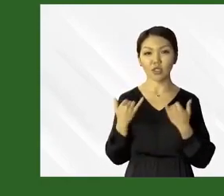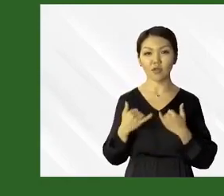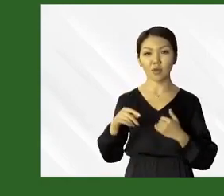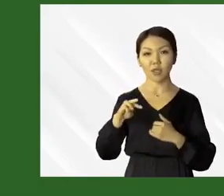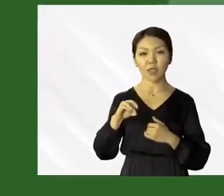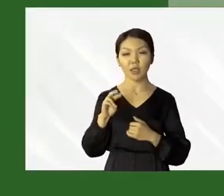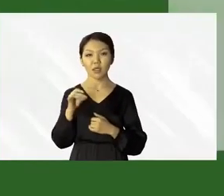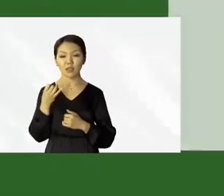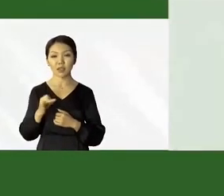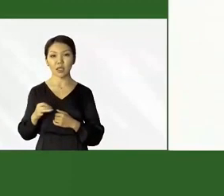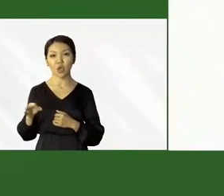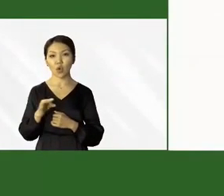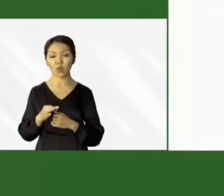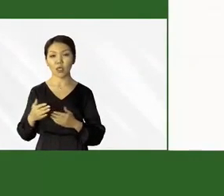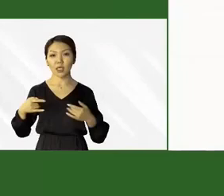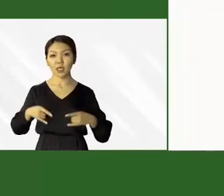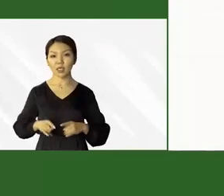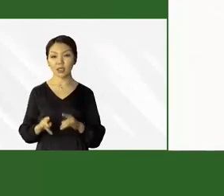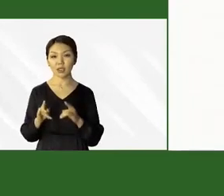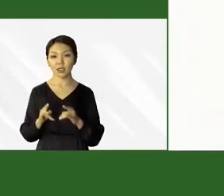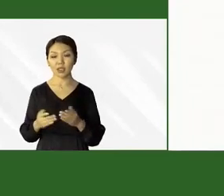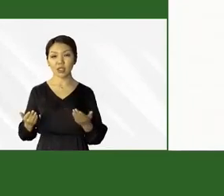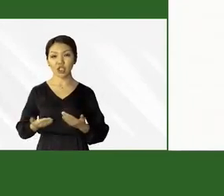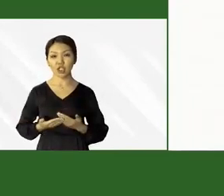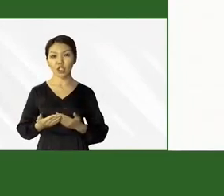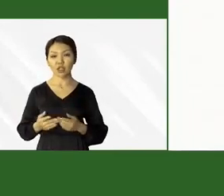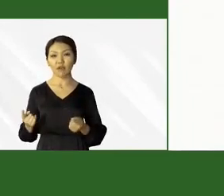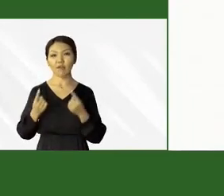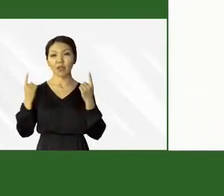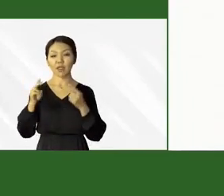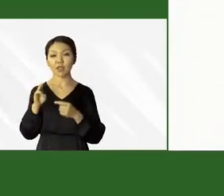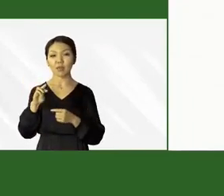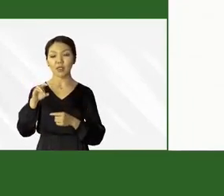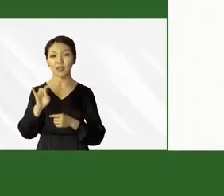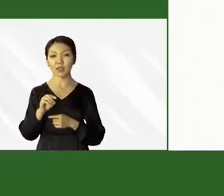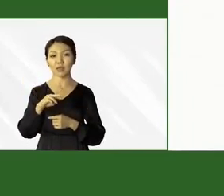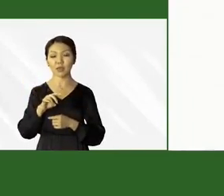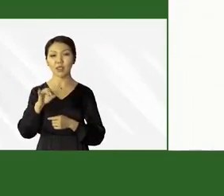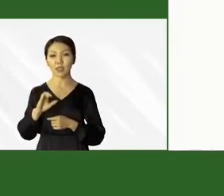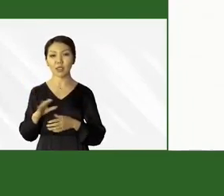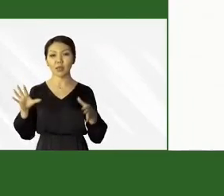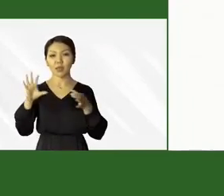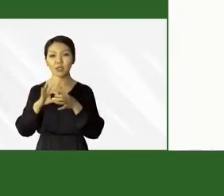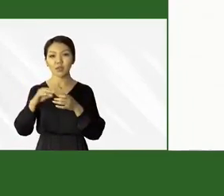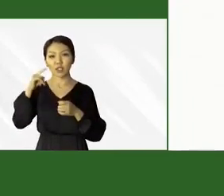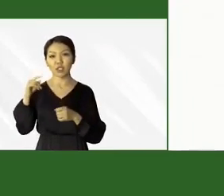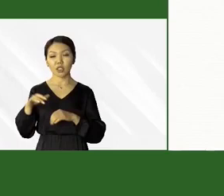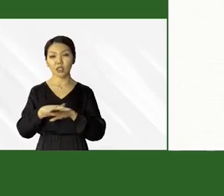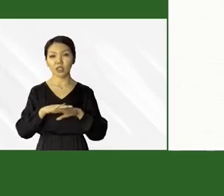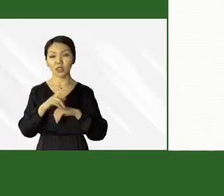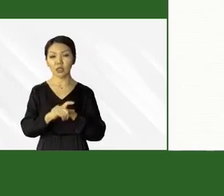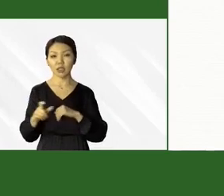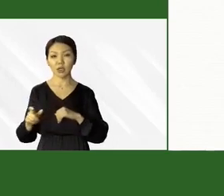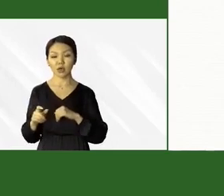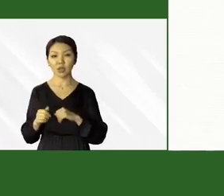Талаской области родился и жил великий Батыр Манас, объединивший кыргызский народ и возглавивший